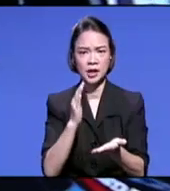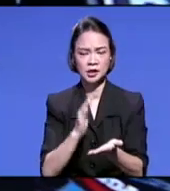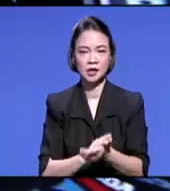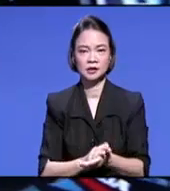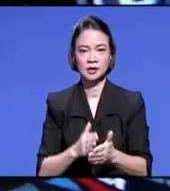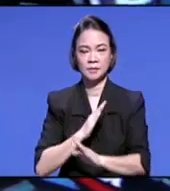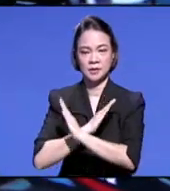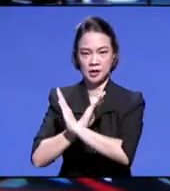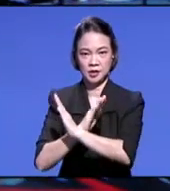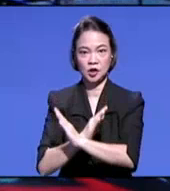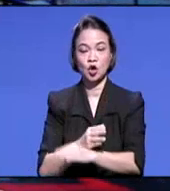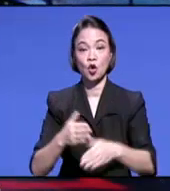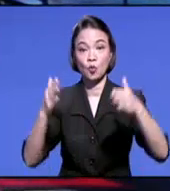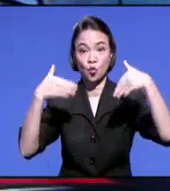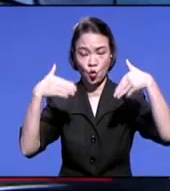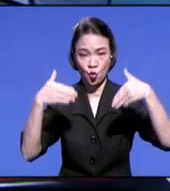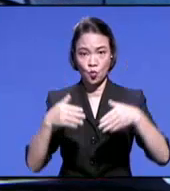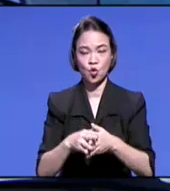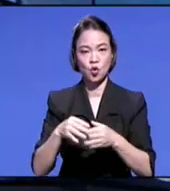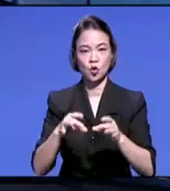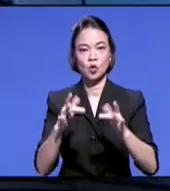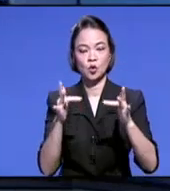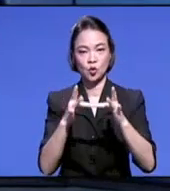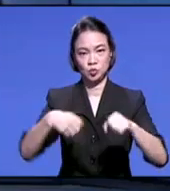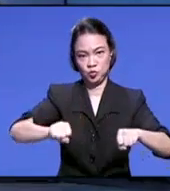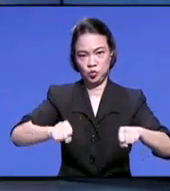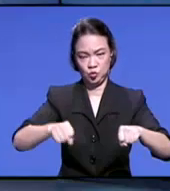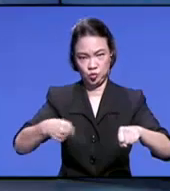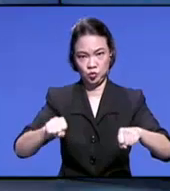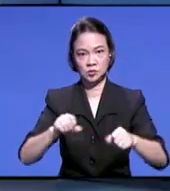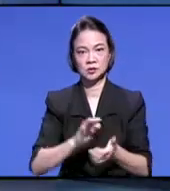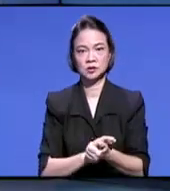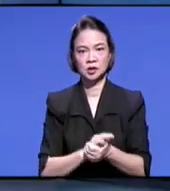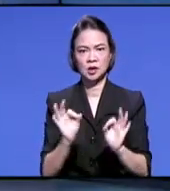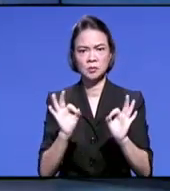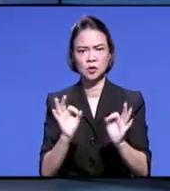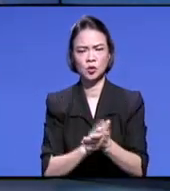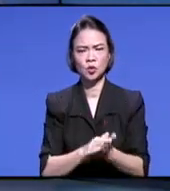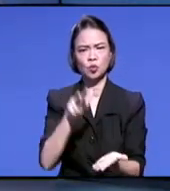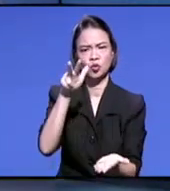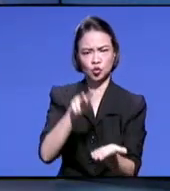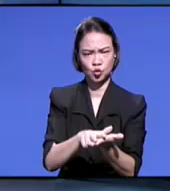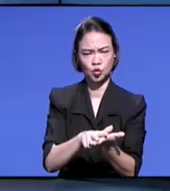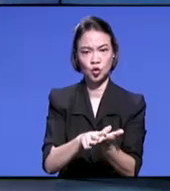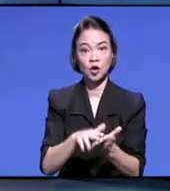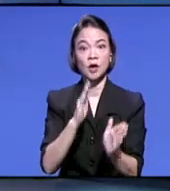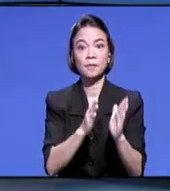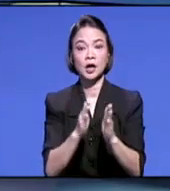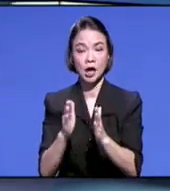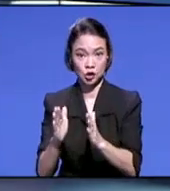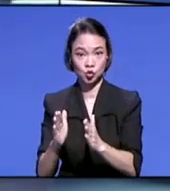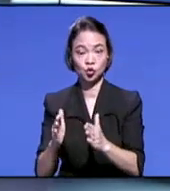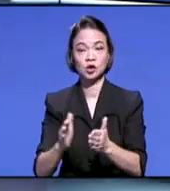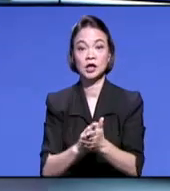atau promo ojek online. Kemenhub menyebut pembatalan larangan dilakukan tidak memiliki wewenang dalam mengatur diskon, melainkan